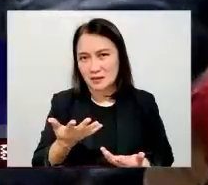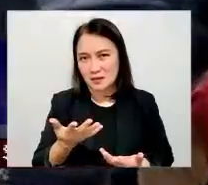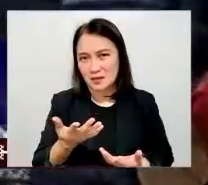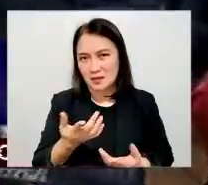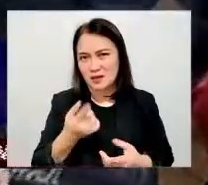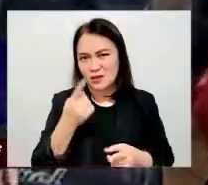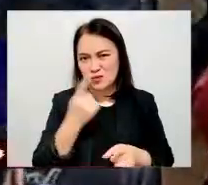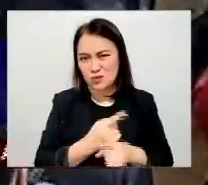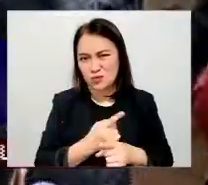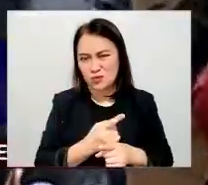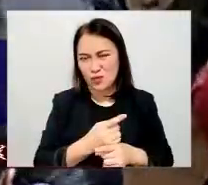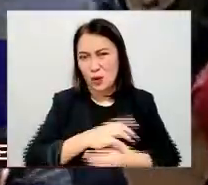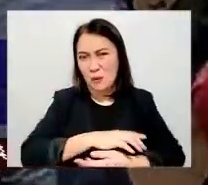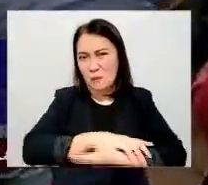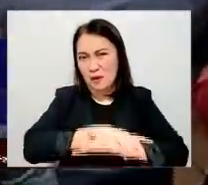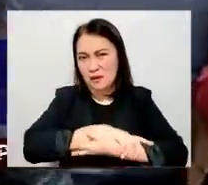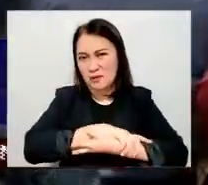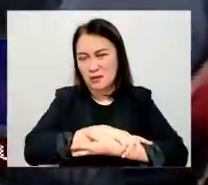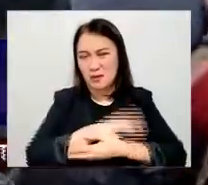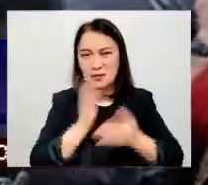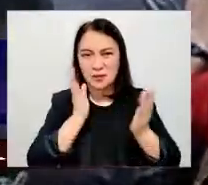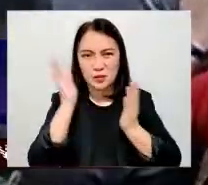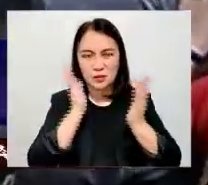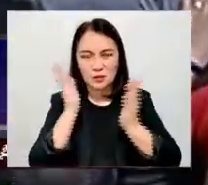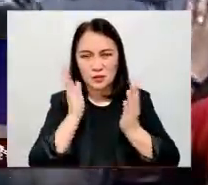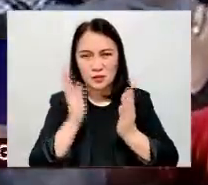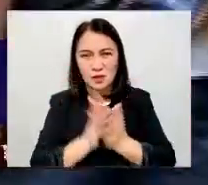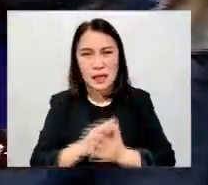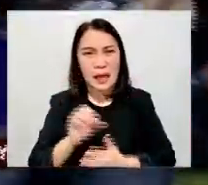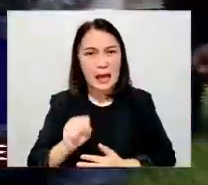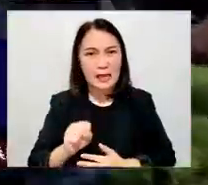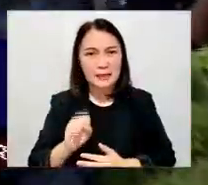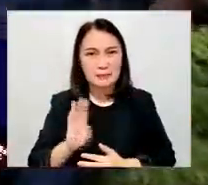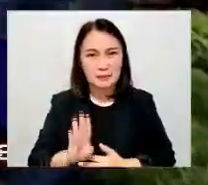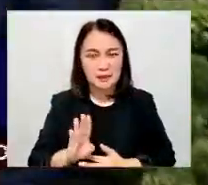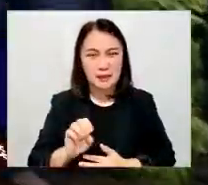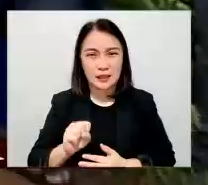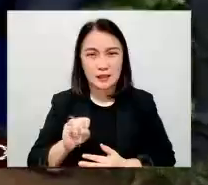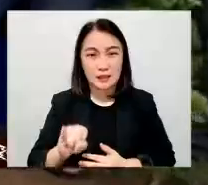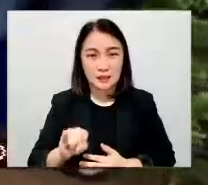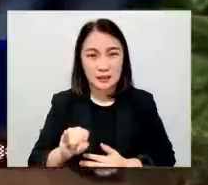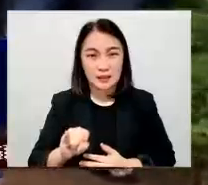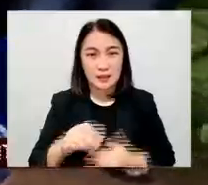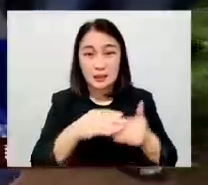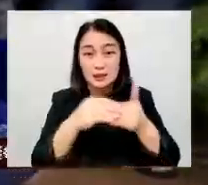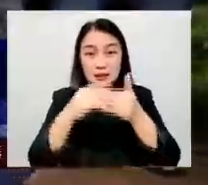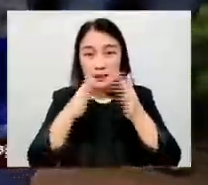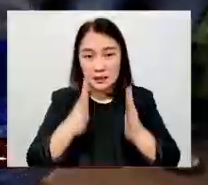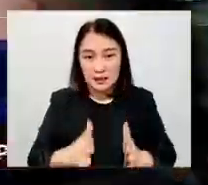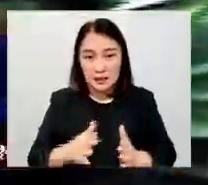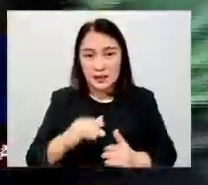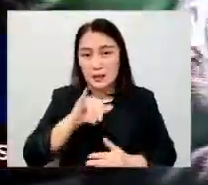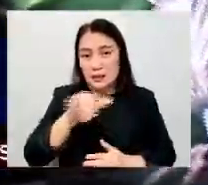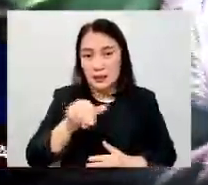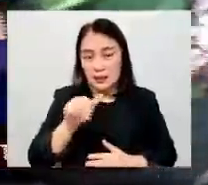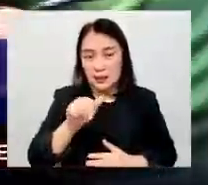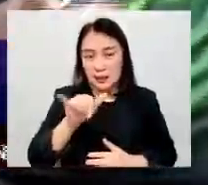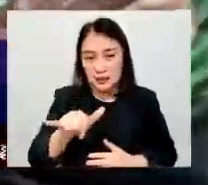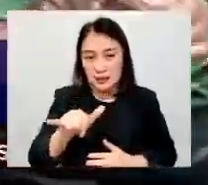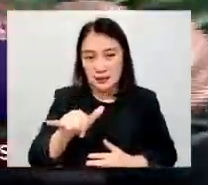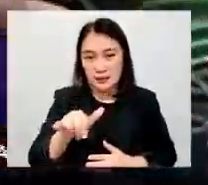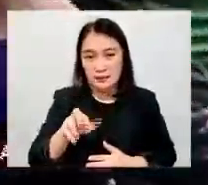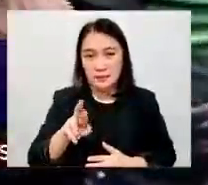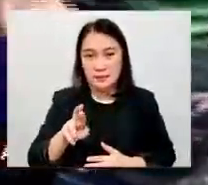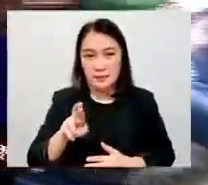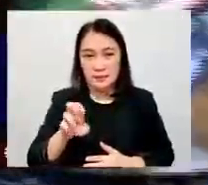Socorro Bayanihan Services Incorporated o SBSI at ang leader ng grupo na si J. Renz Quilaro o mas kilala sa